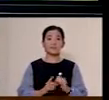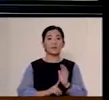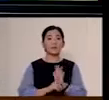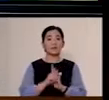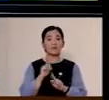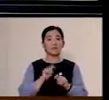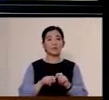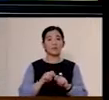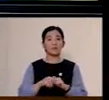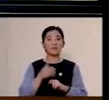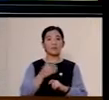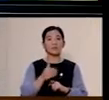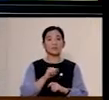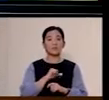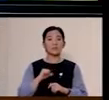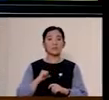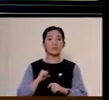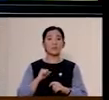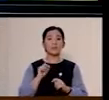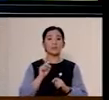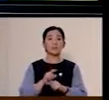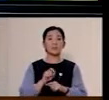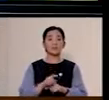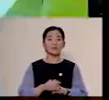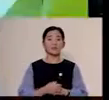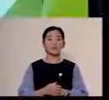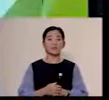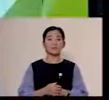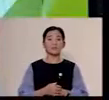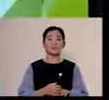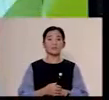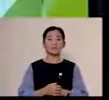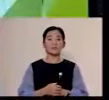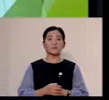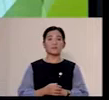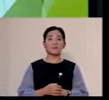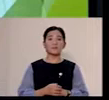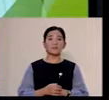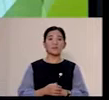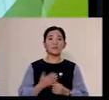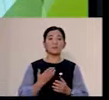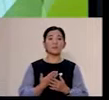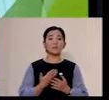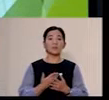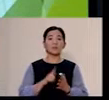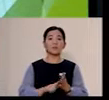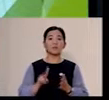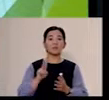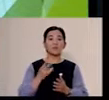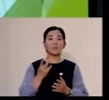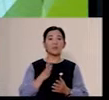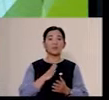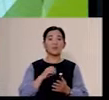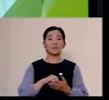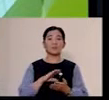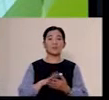Сначала проверим ваше самостоятельное задание. В примере 72 вам надо было